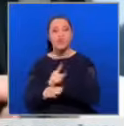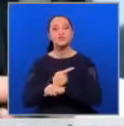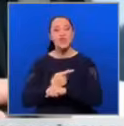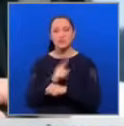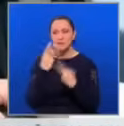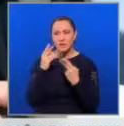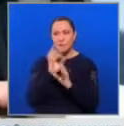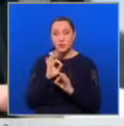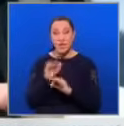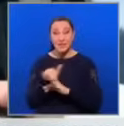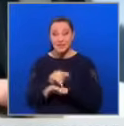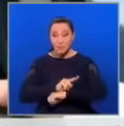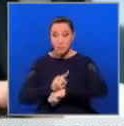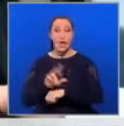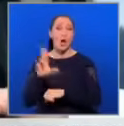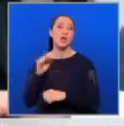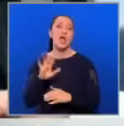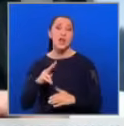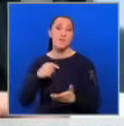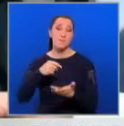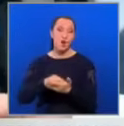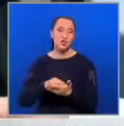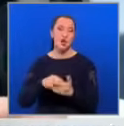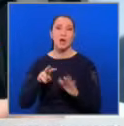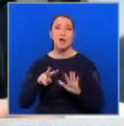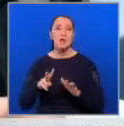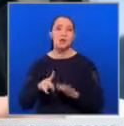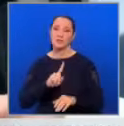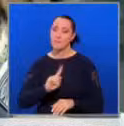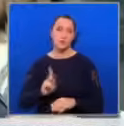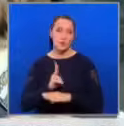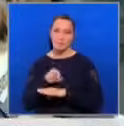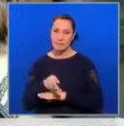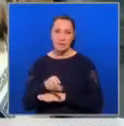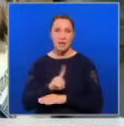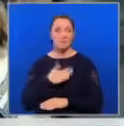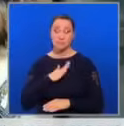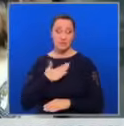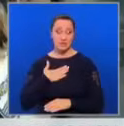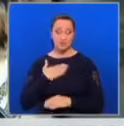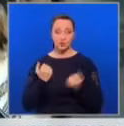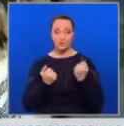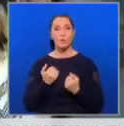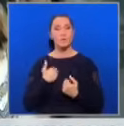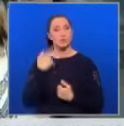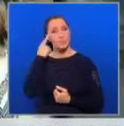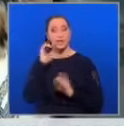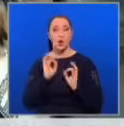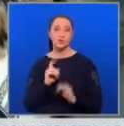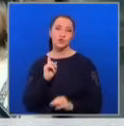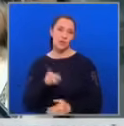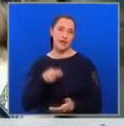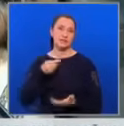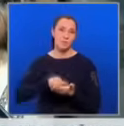и на грани моментално ми казаха или плащате или не може да преминете не съм шофьор но и моето мнение е такова че